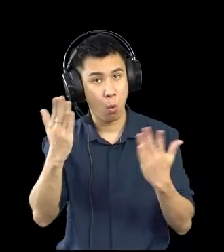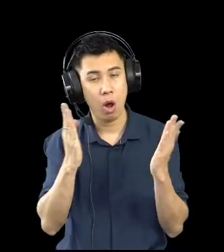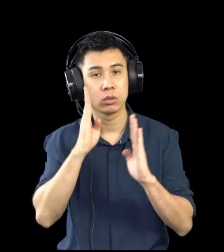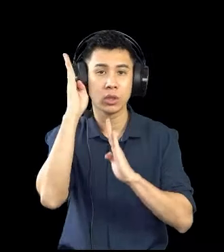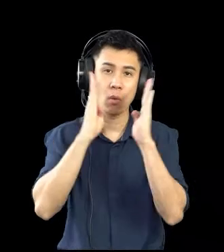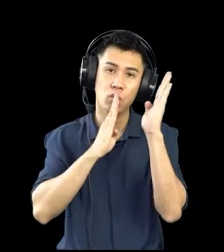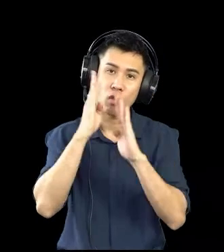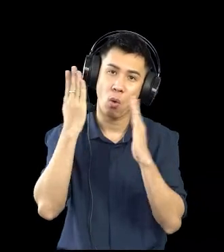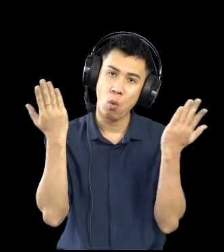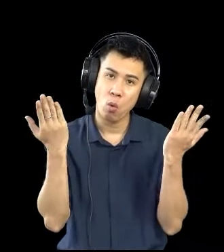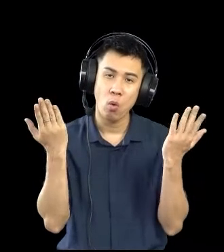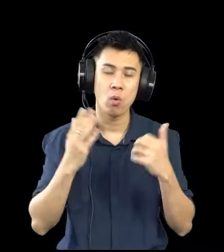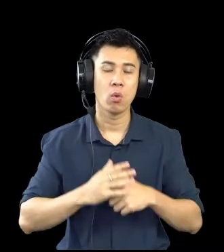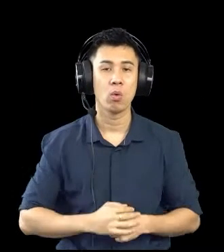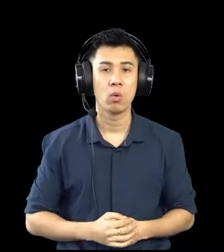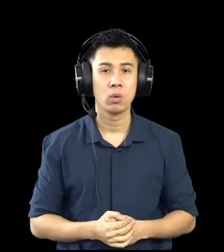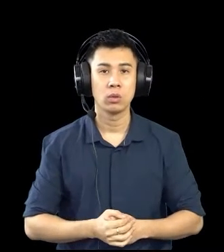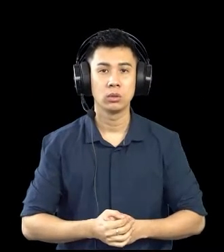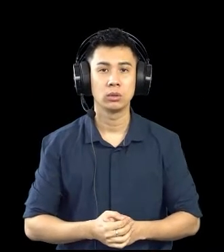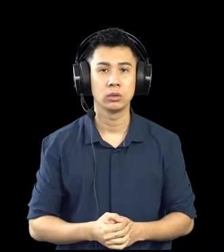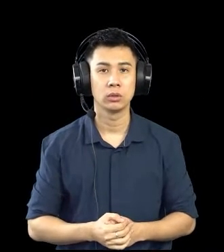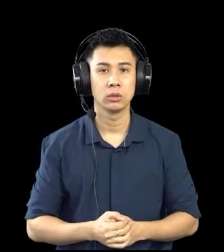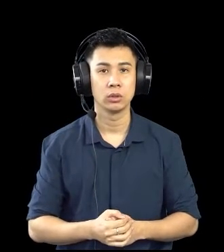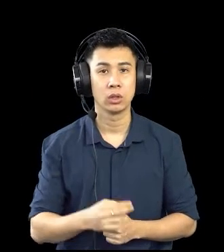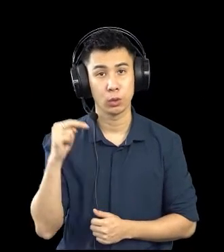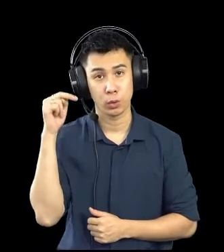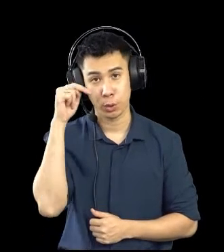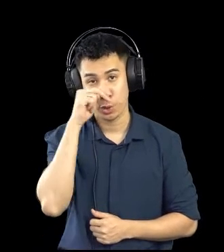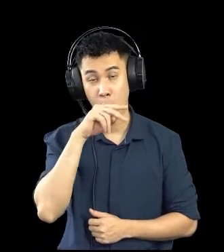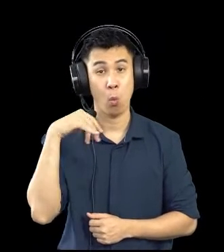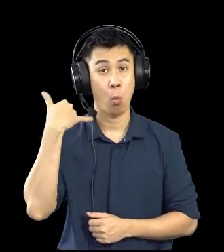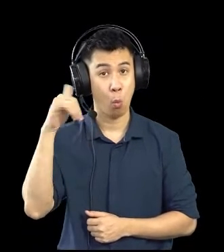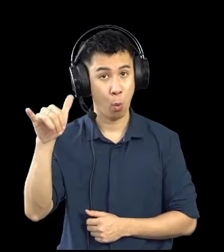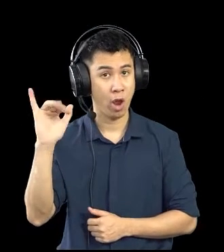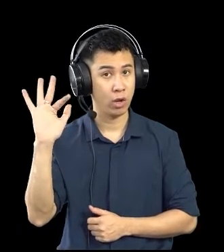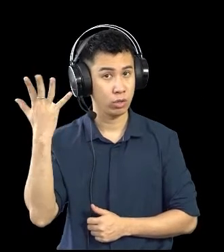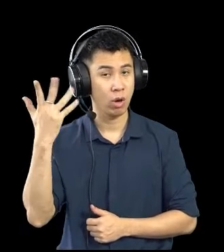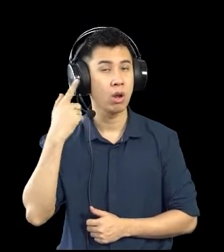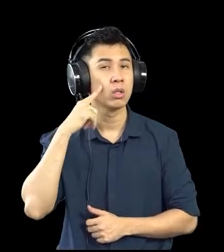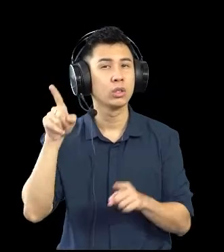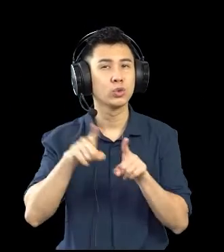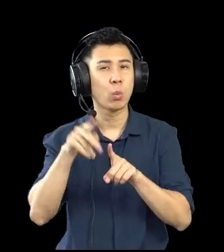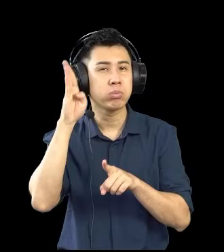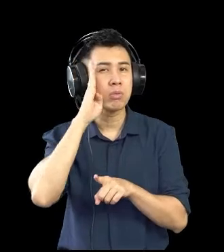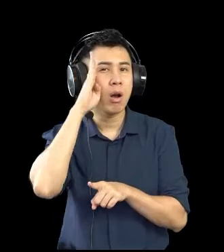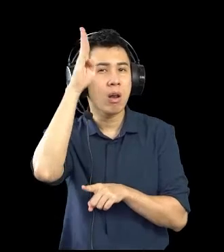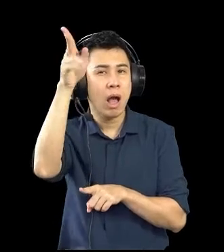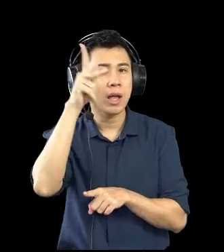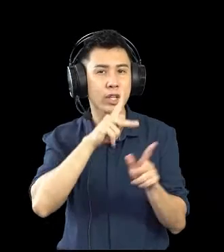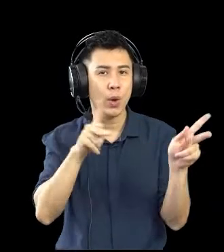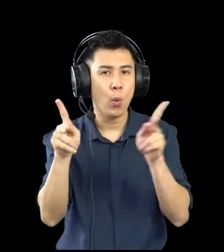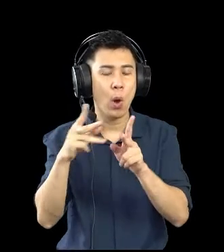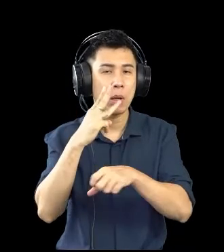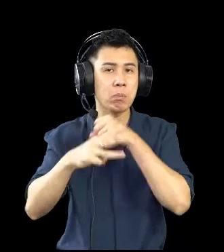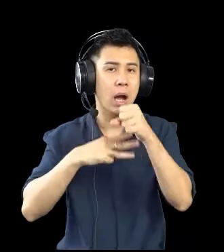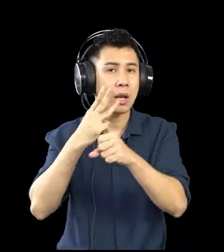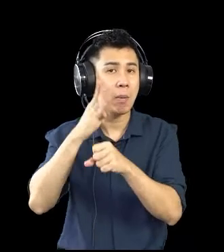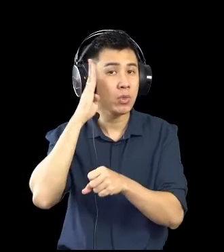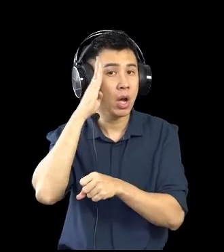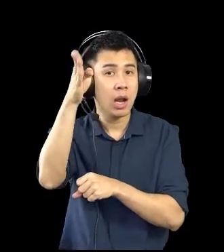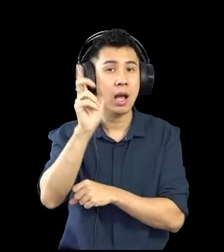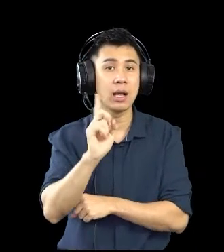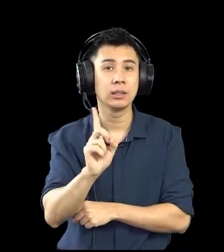tiếp cận được cả từ thành thị đến nông thôn rồi? Và nếu chưa thì cái vision hay là cái kế hoạch của bọn em trong vòng 1 đến 3 năm tới là